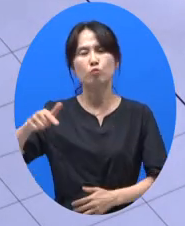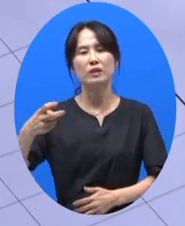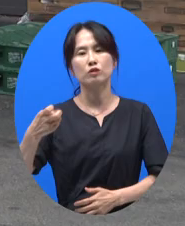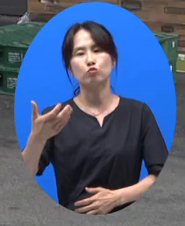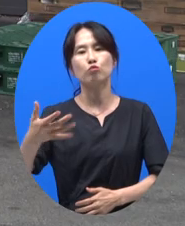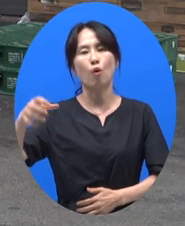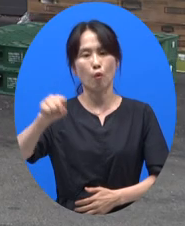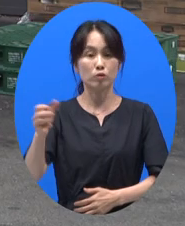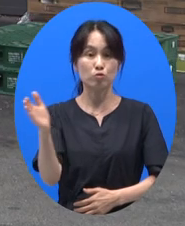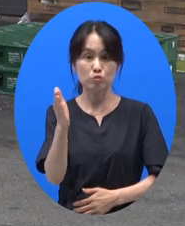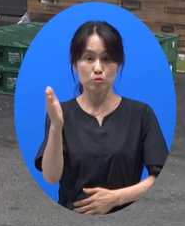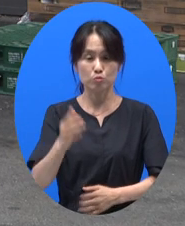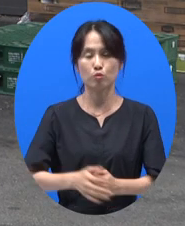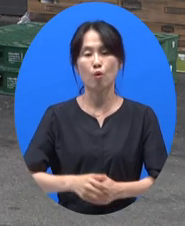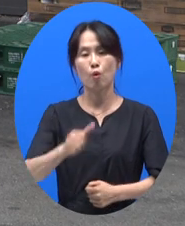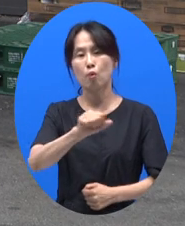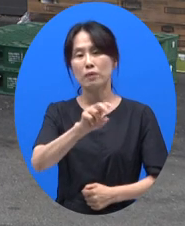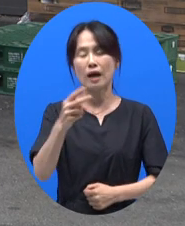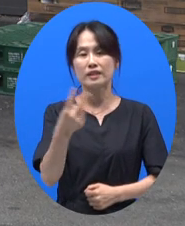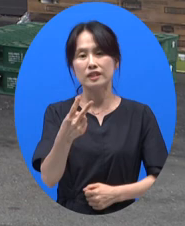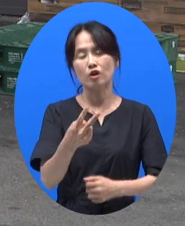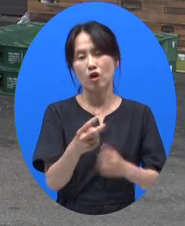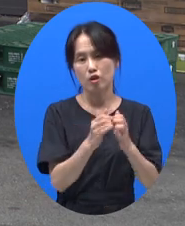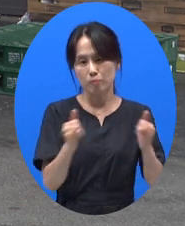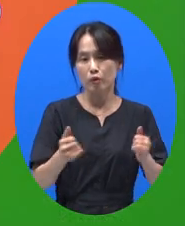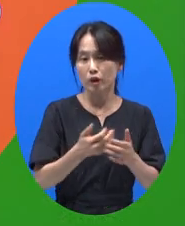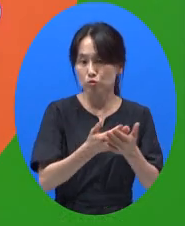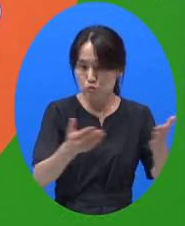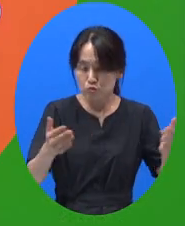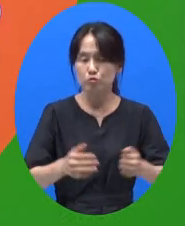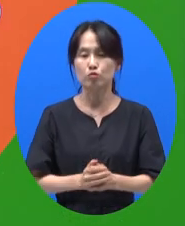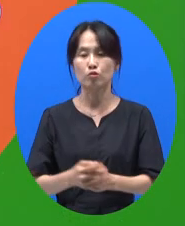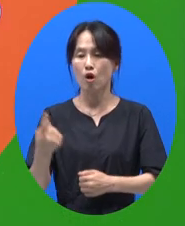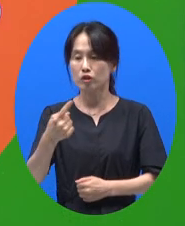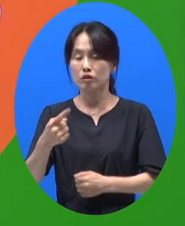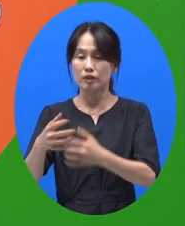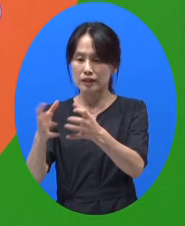원 상당. 5만 2천여 명의 취약계층과 천여 개의 단체에